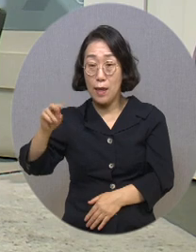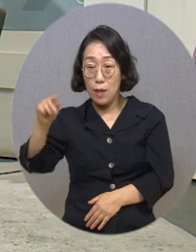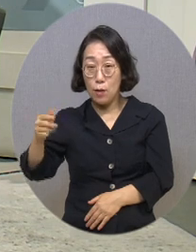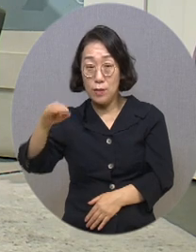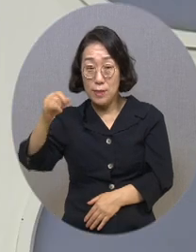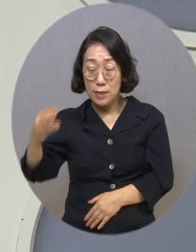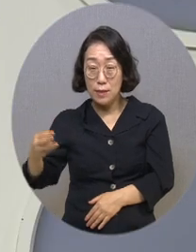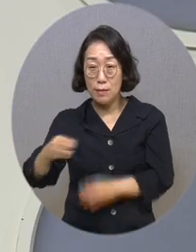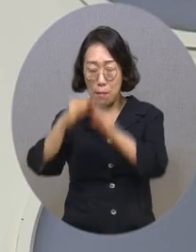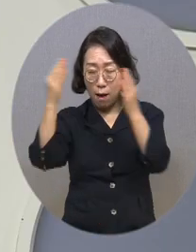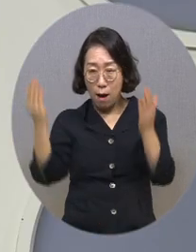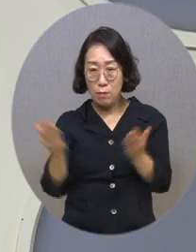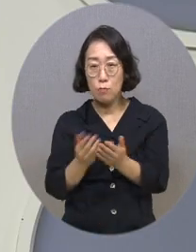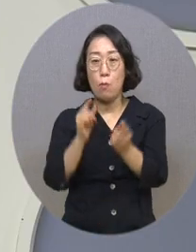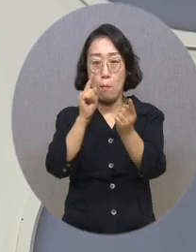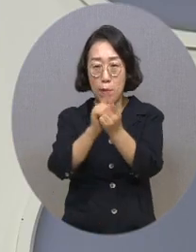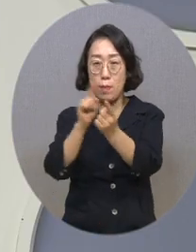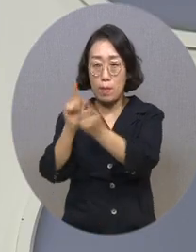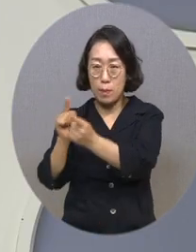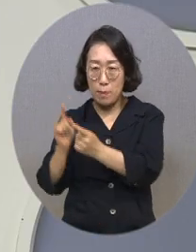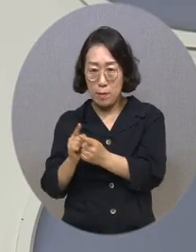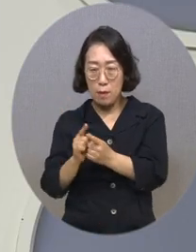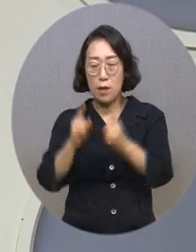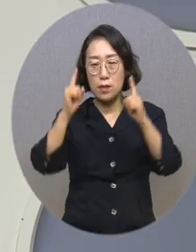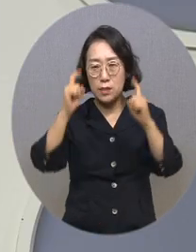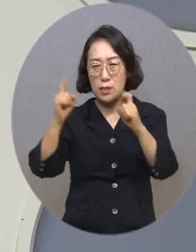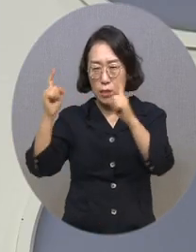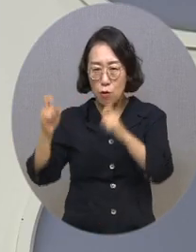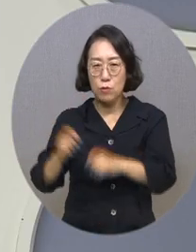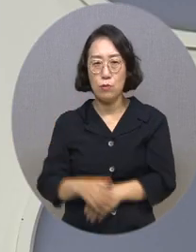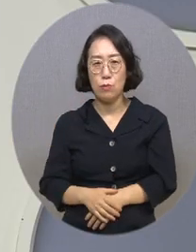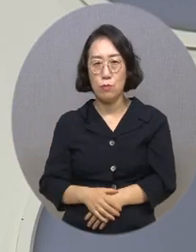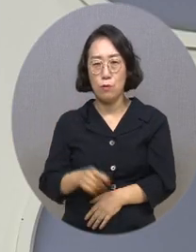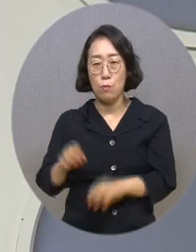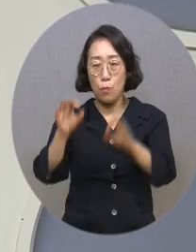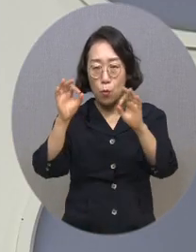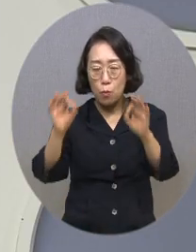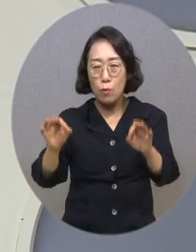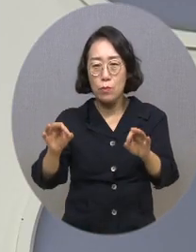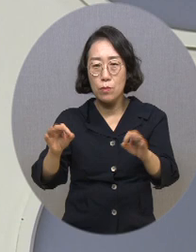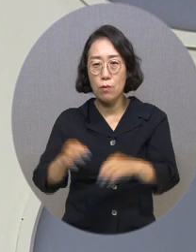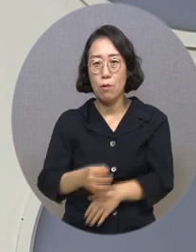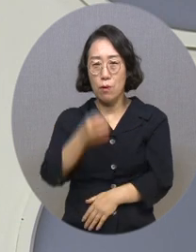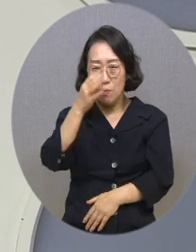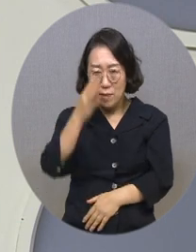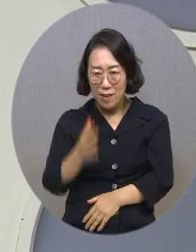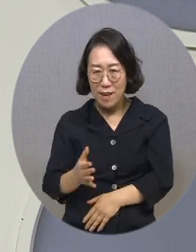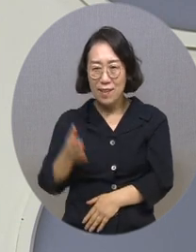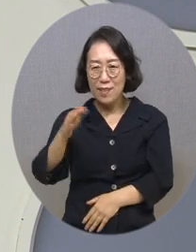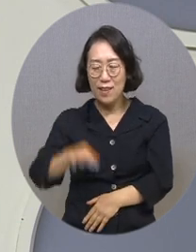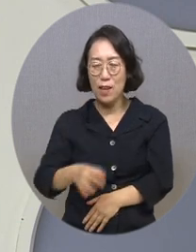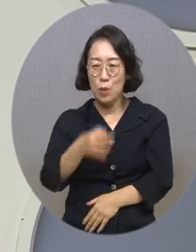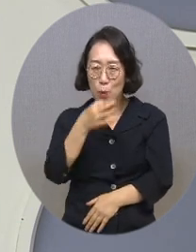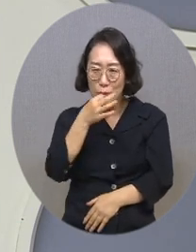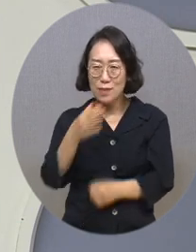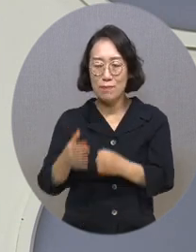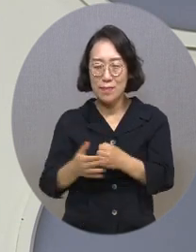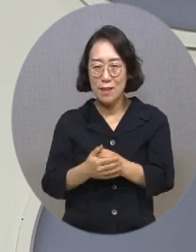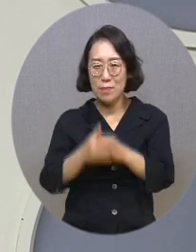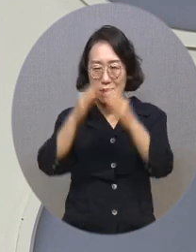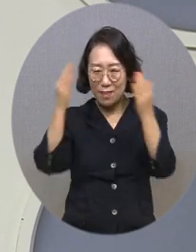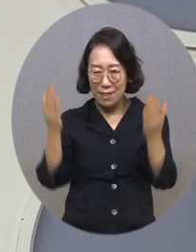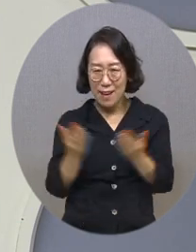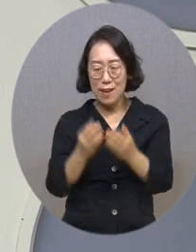다 만나고 상가집에서 사진을 찍었어요. 그래서 제가 그걸 보면 좀 미안하면서도 제 욕심이 또 다 찍어서